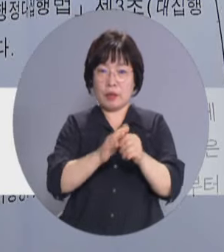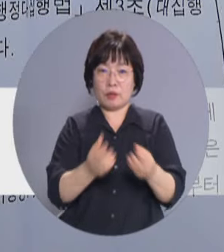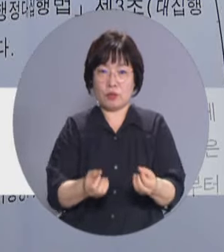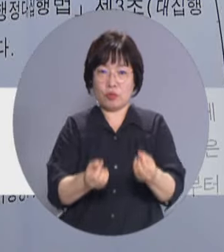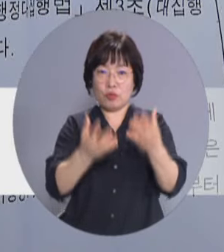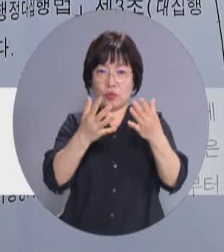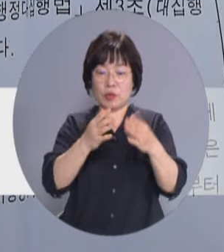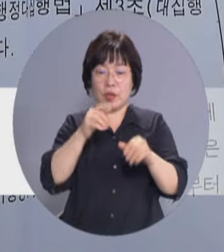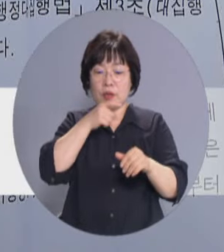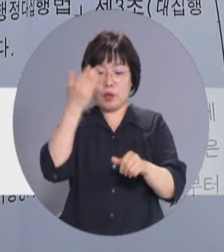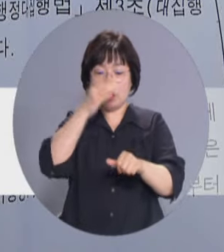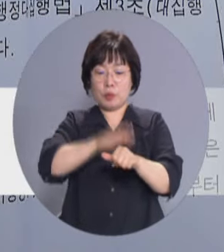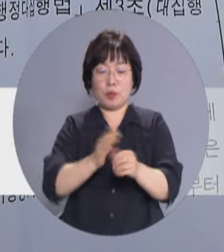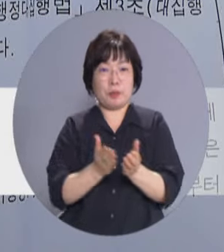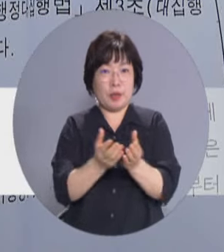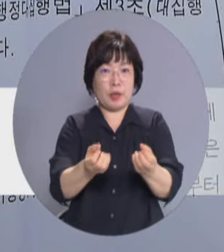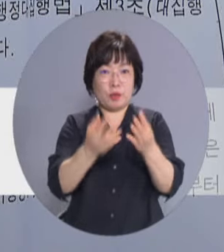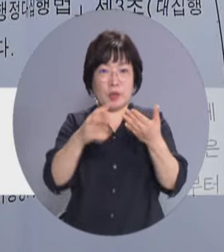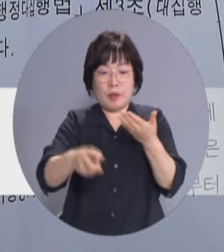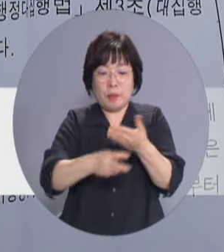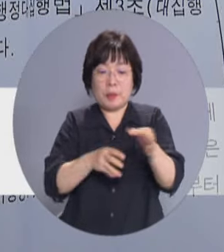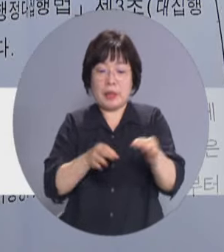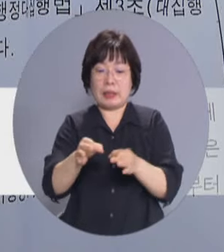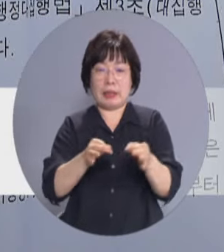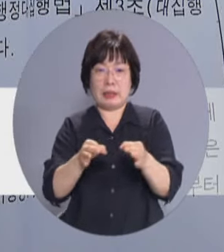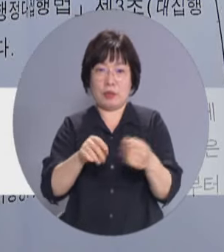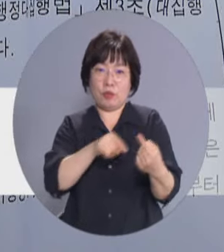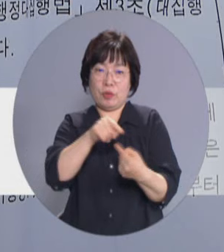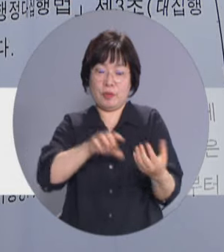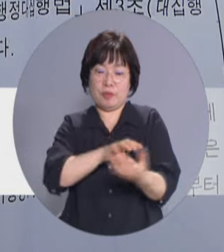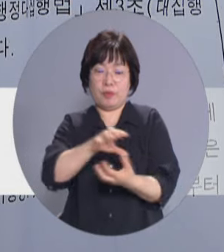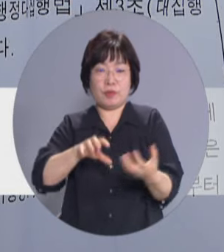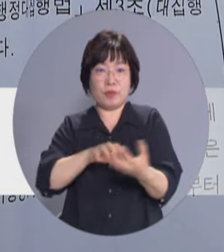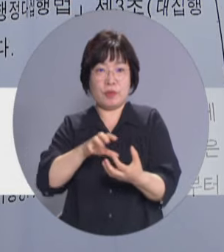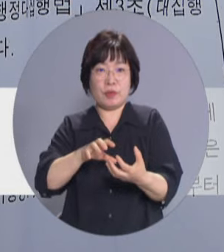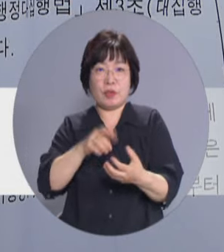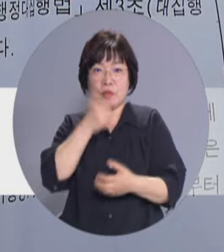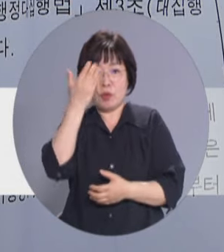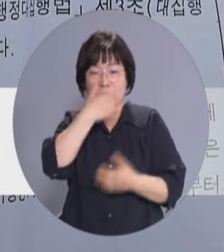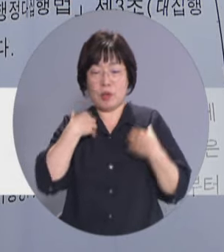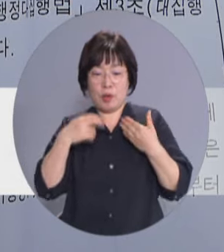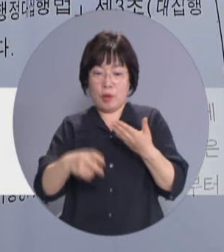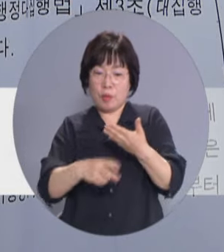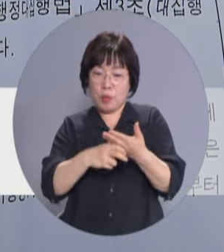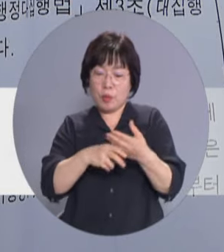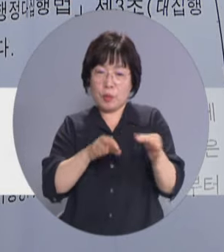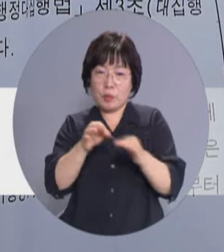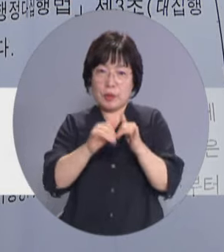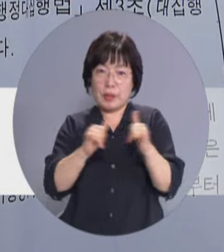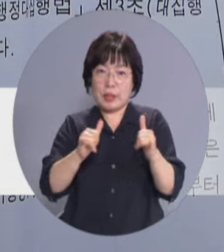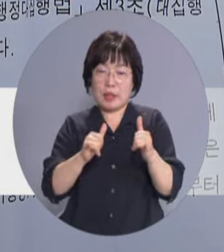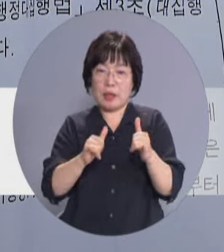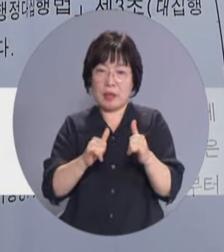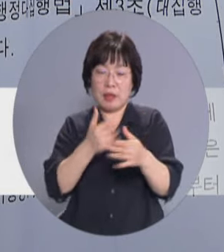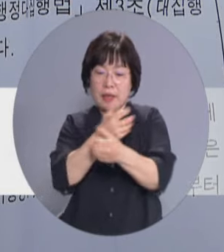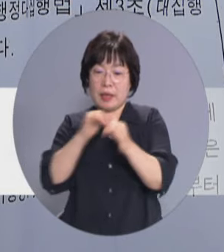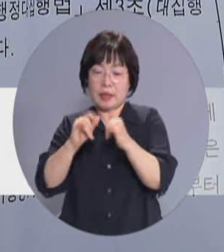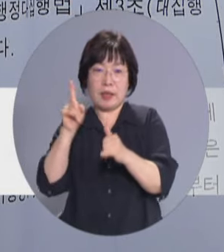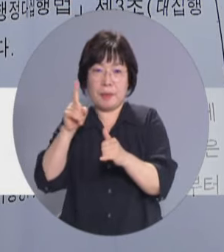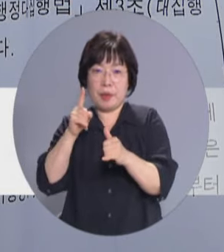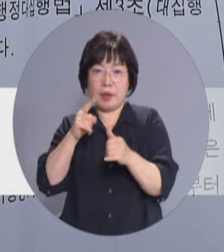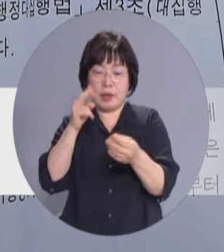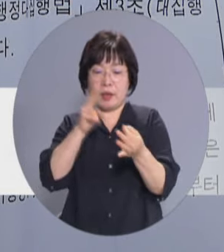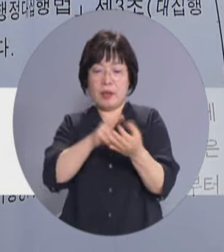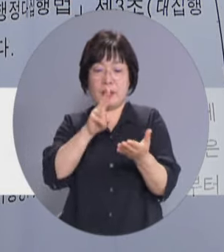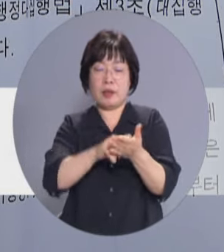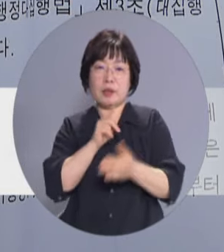축제 불법 노점상이 운영돼 논란이고 있습니다 여수시는 불법 노점상 배후로 계약 한명을